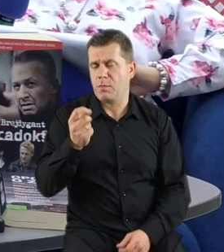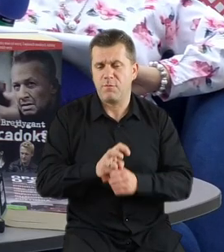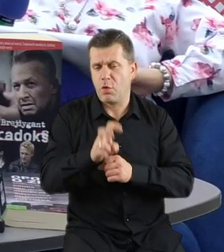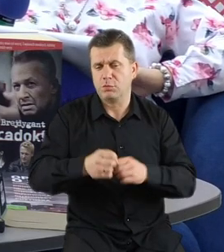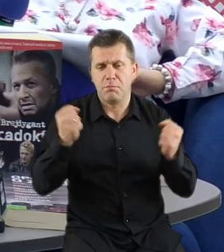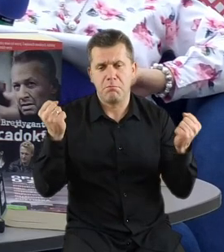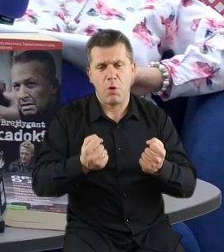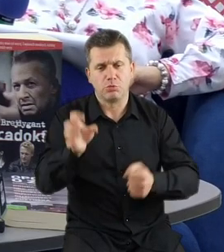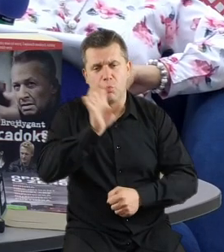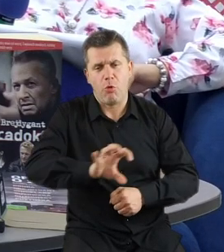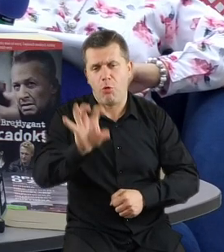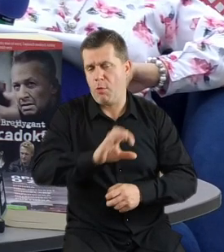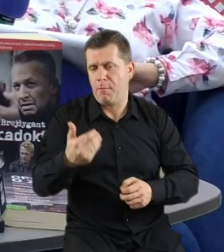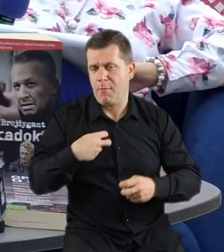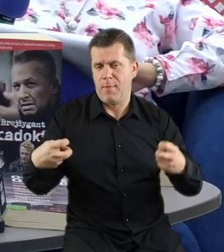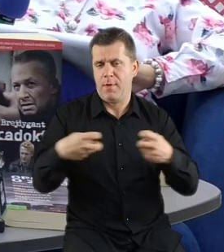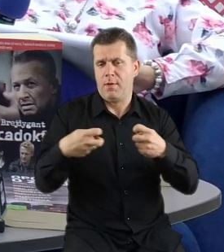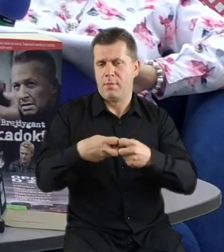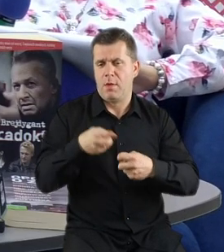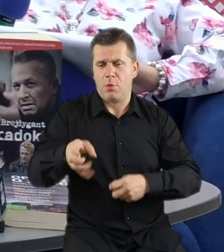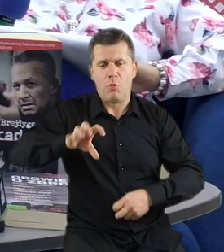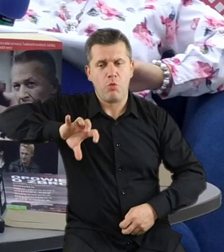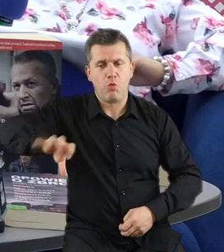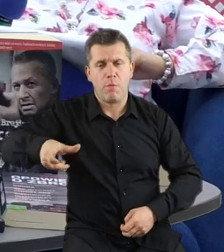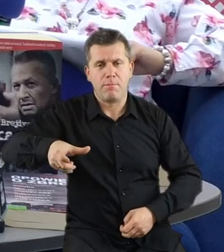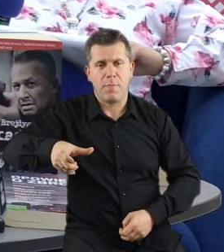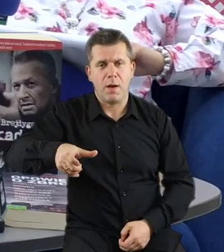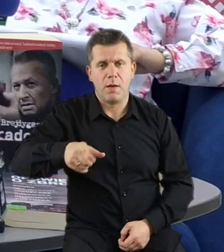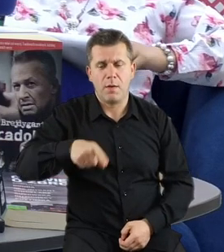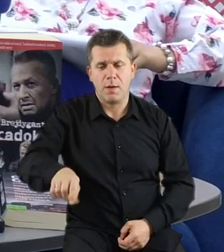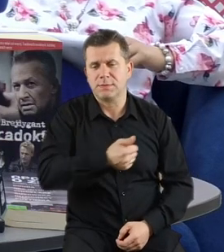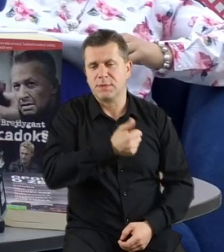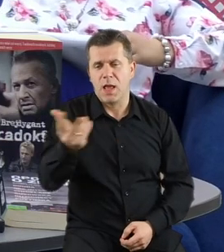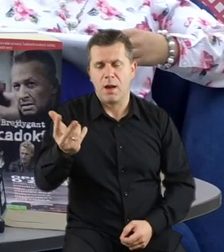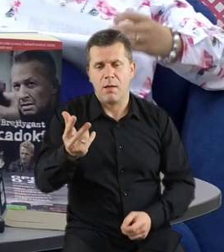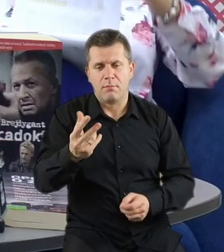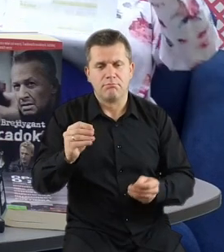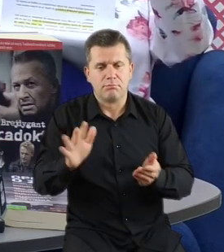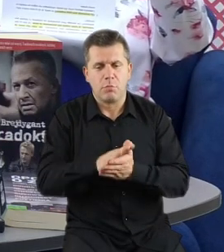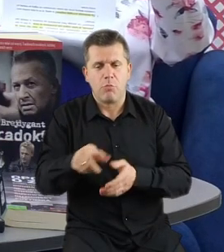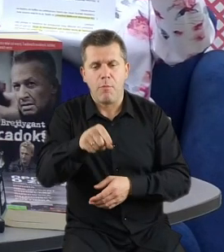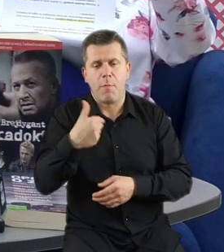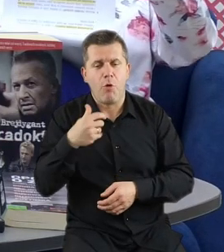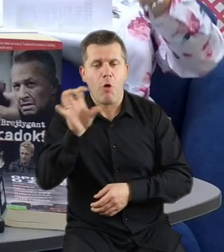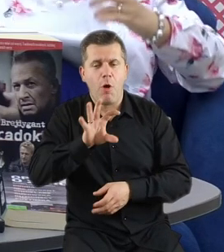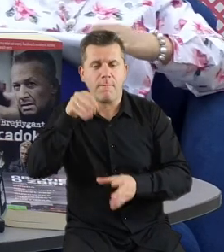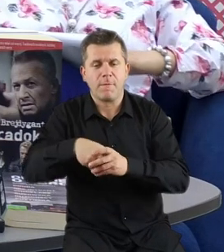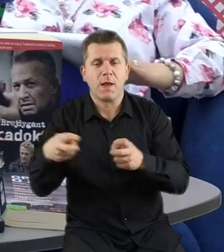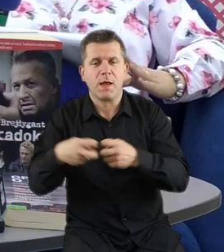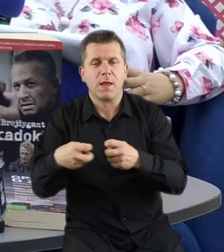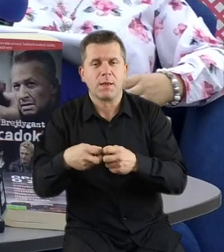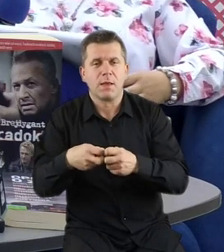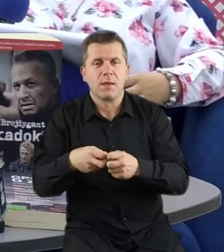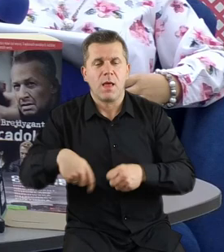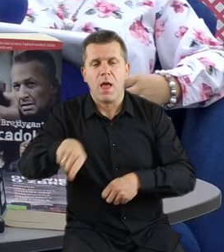mocno oglądanie już internetowe. I ta grupa, która najbardziej ten serial zassała, oglądała go w internecie, ale ich internet